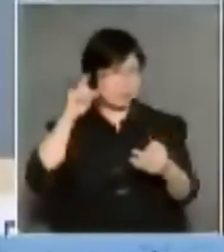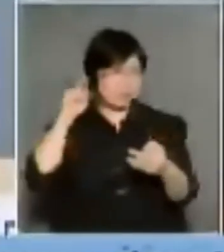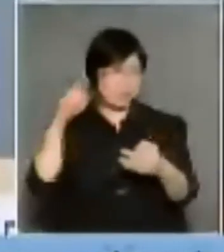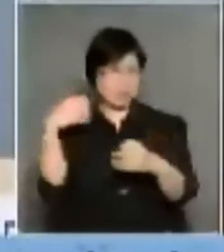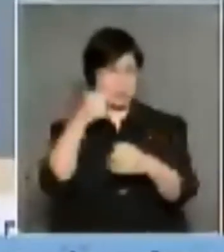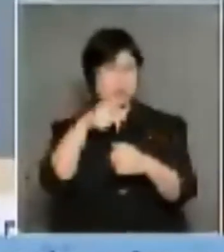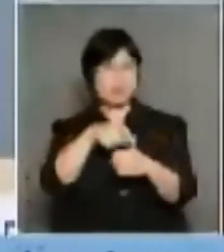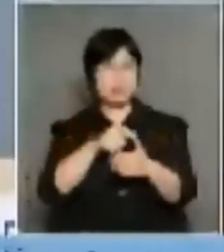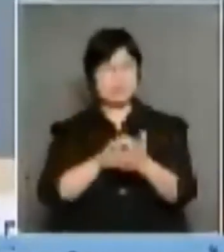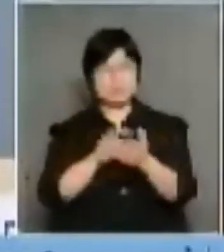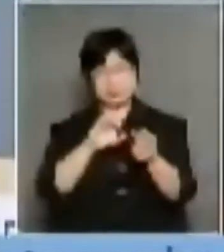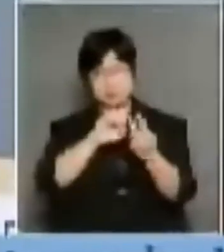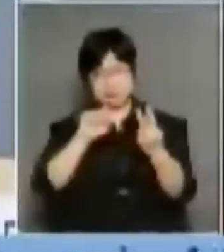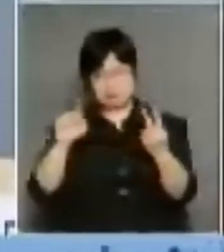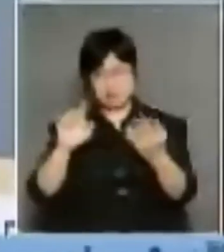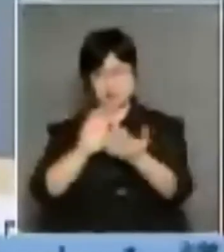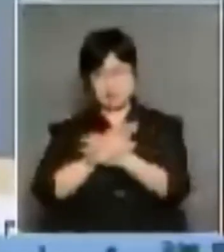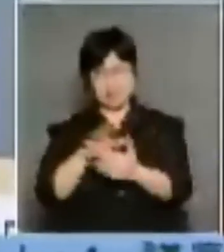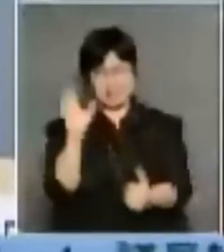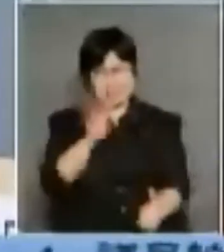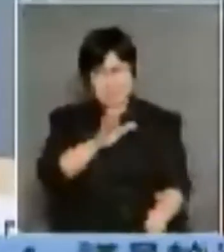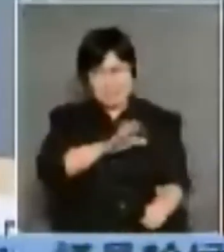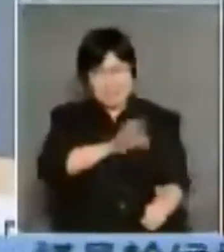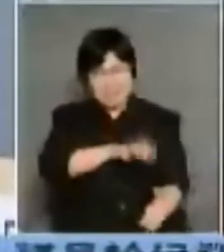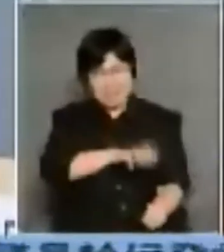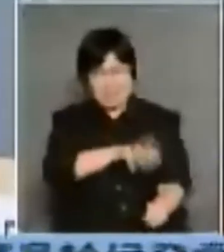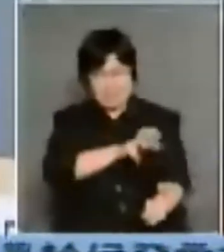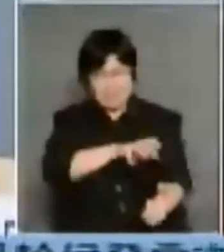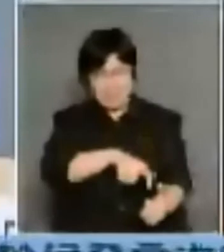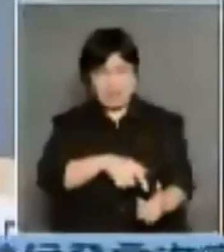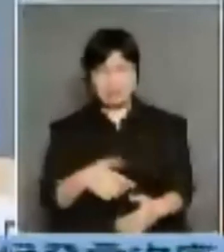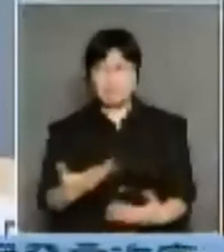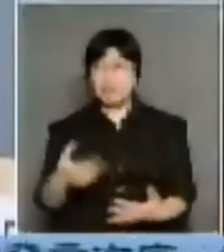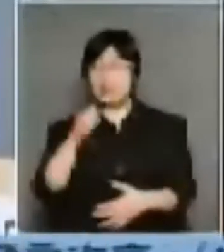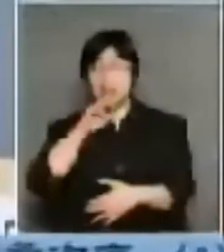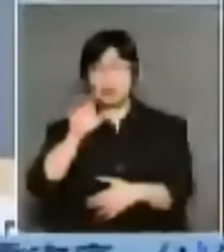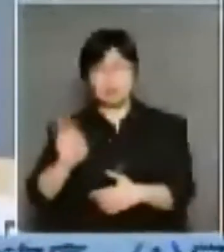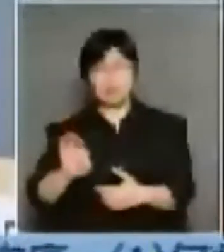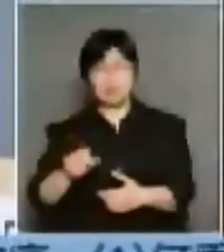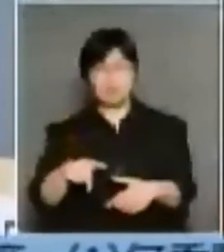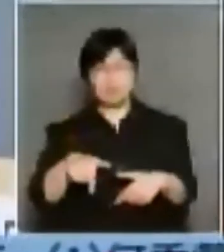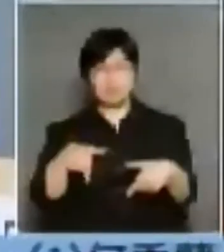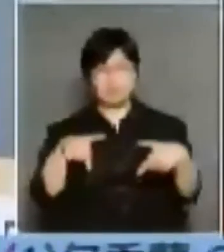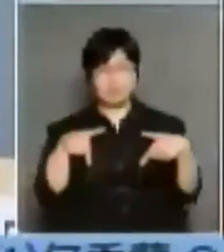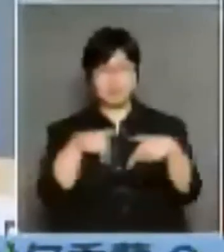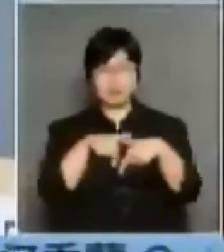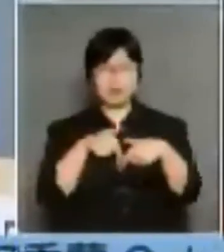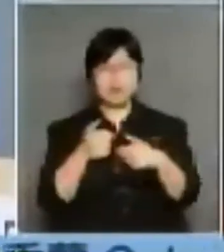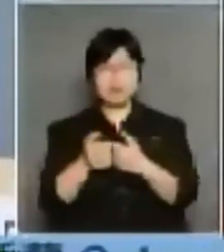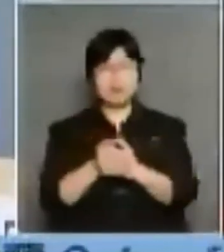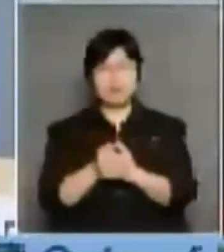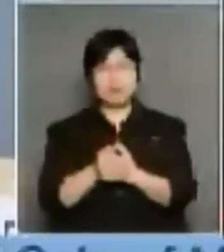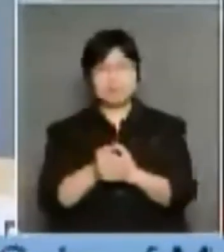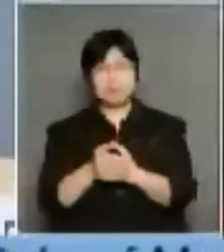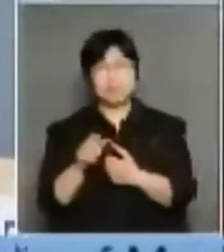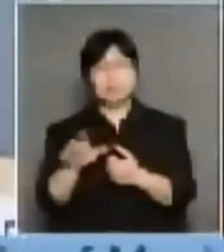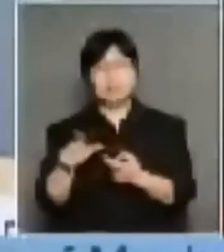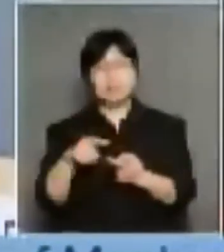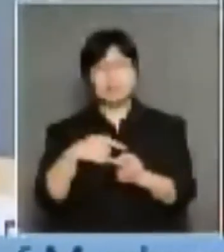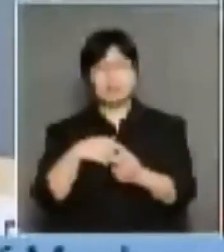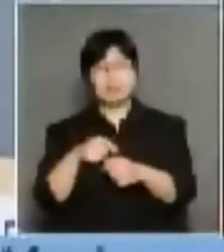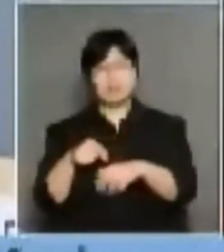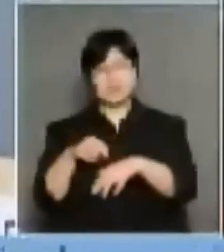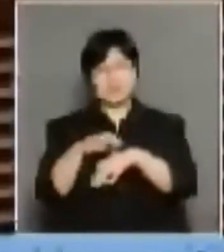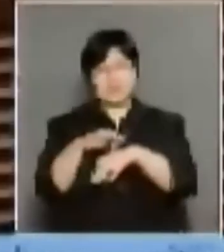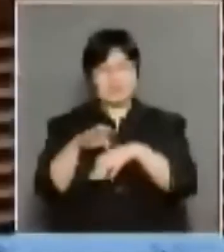他在2011年直接罵到他狗血淋頭，你現在有沒有罵他？應該不敢了吧，是不是說他喂守財奴啊？